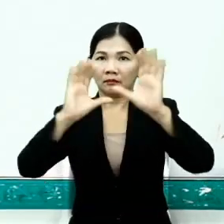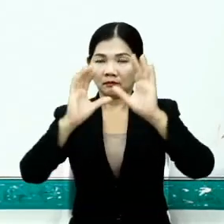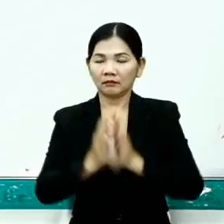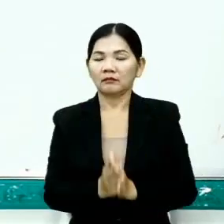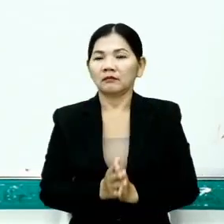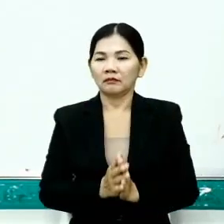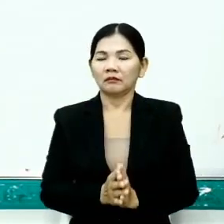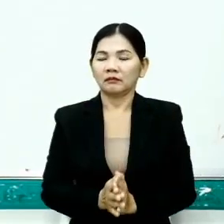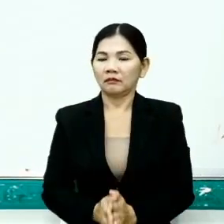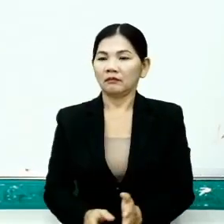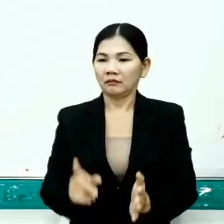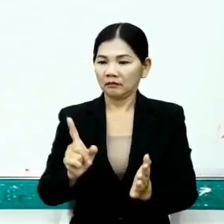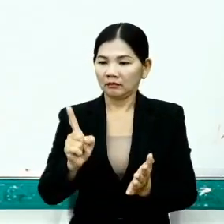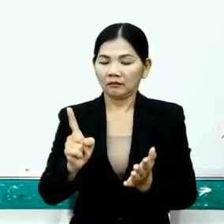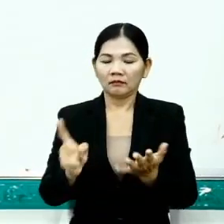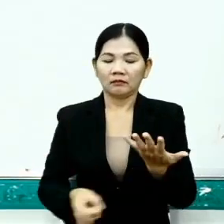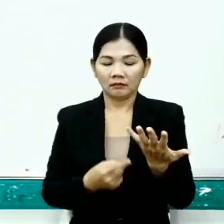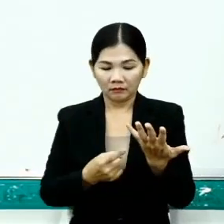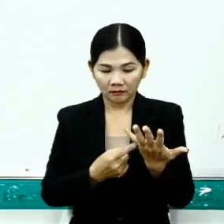phải,